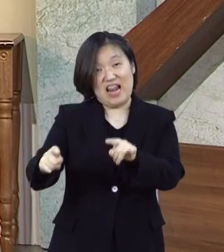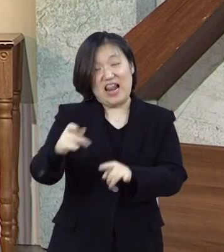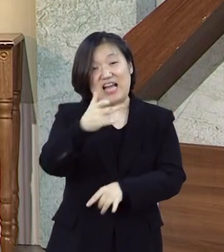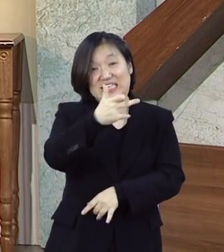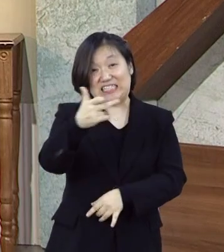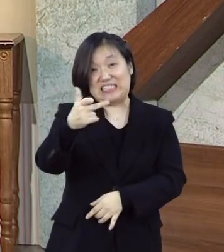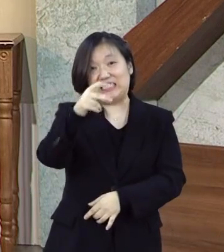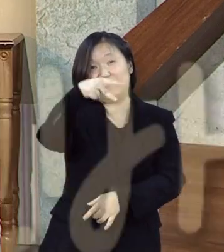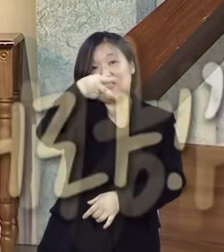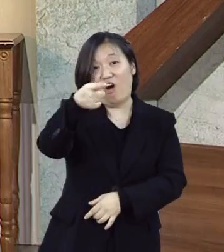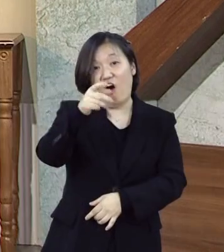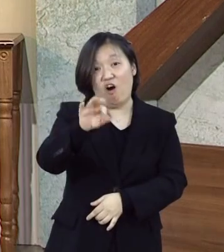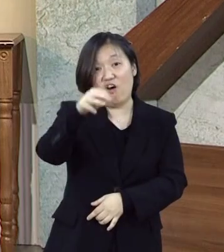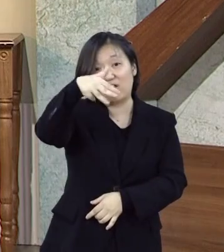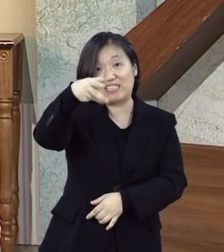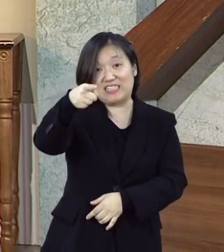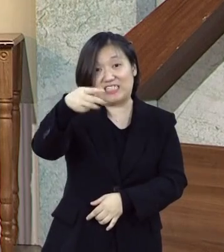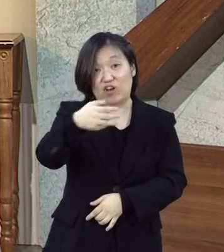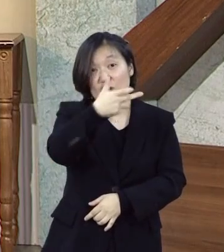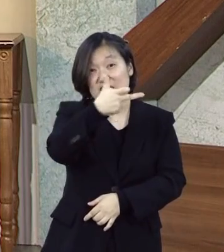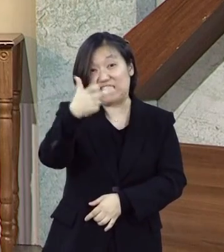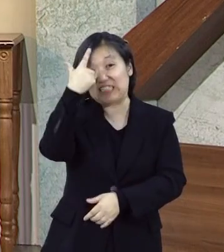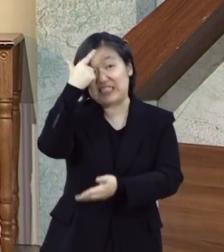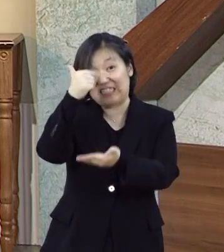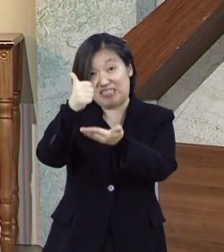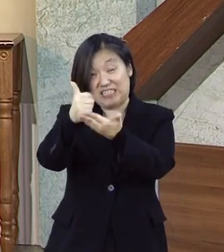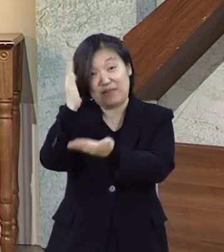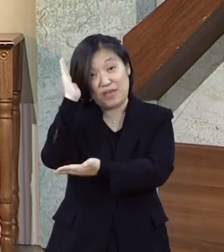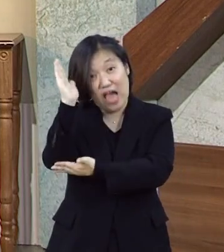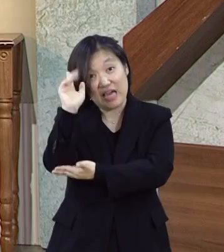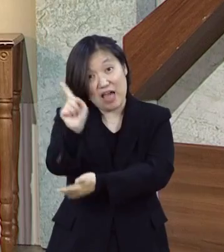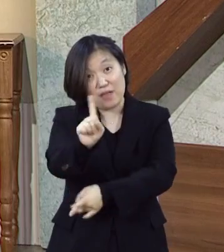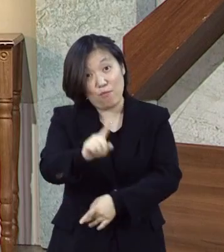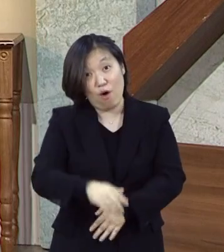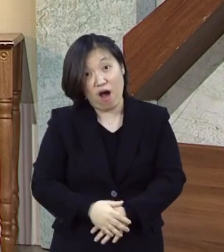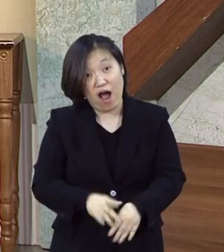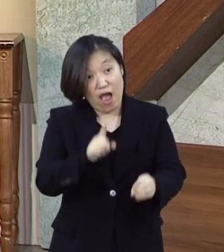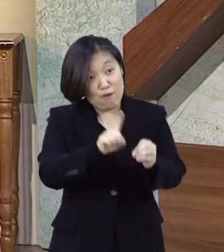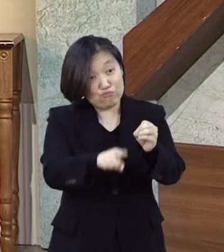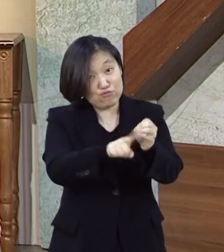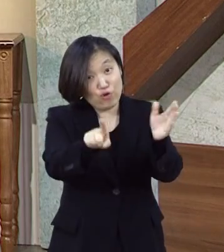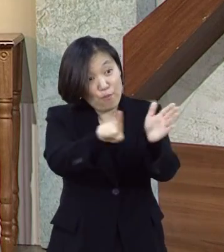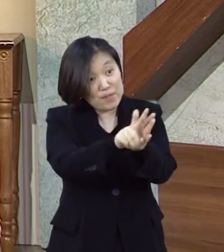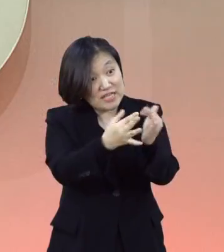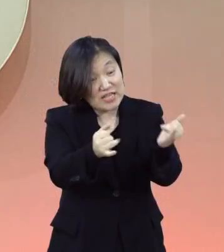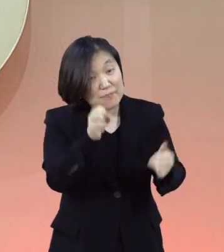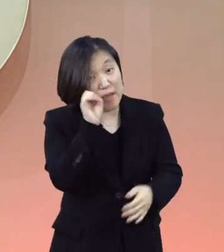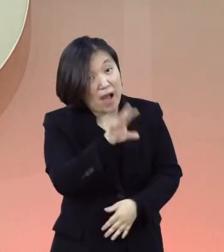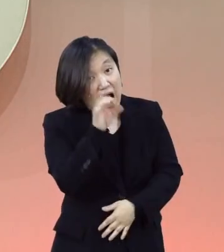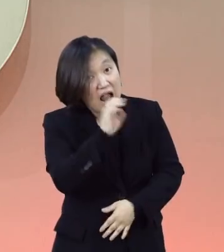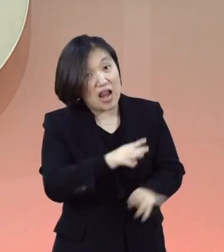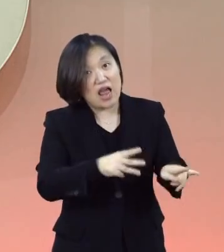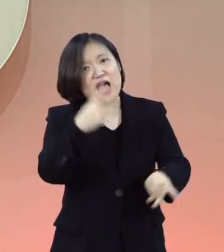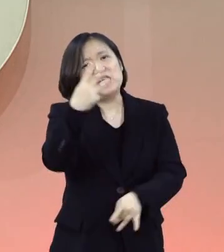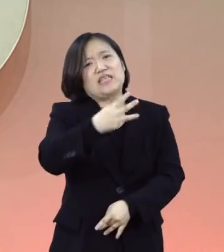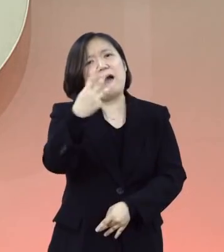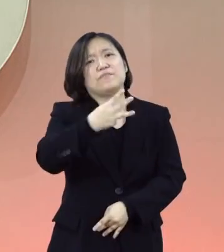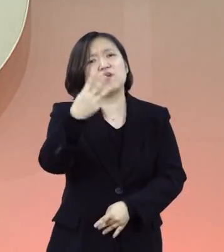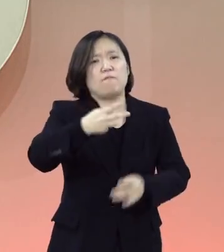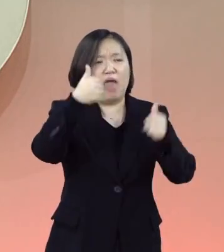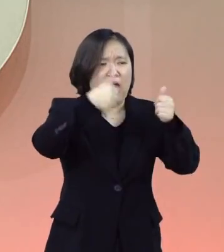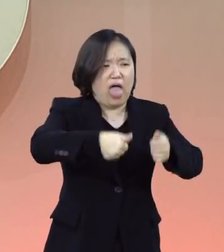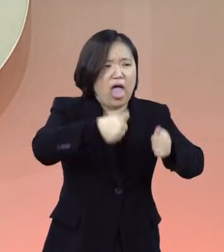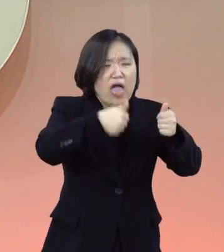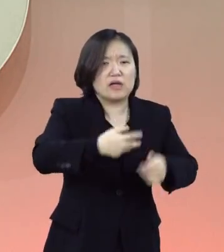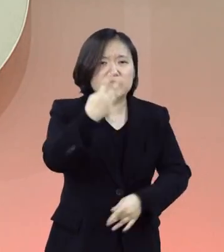늘 불자들에게 삼천배해라 삼천배해라 권유하면서 삼천배 할 때마다 모든